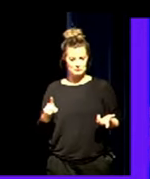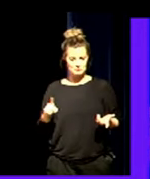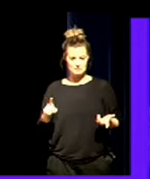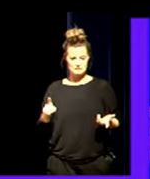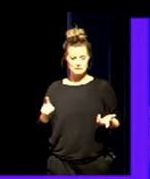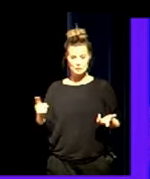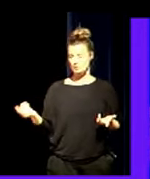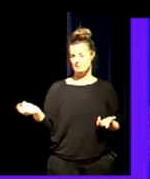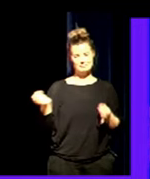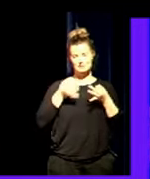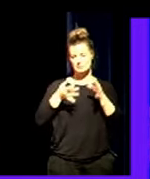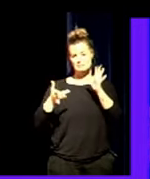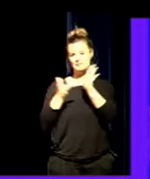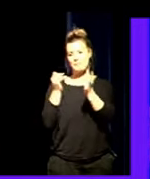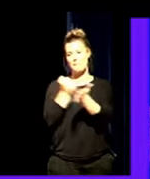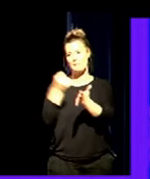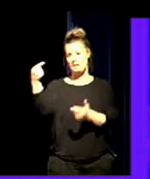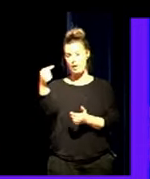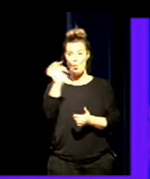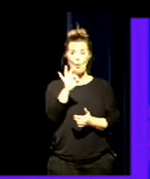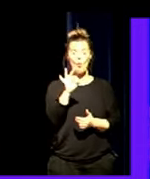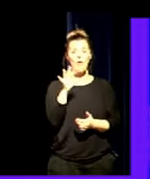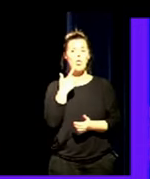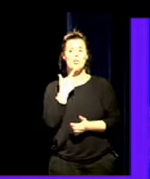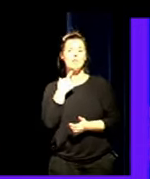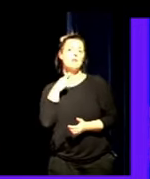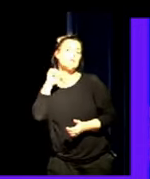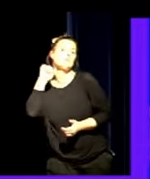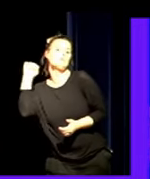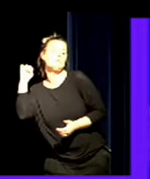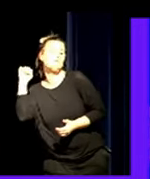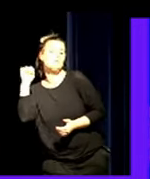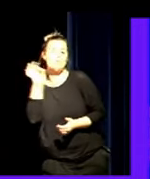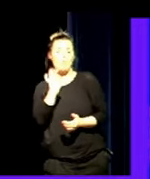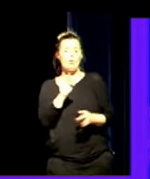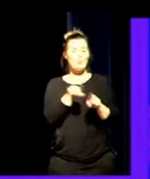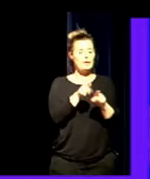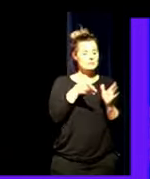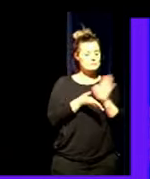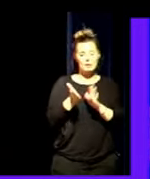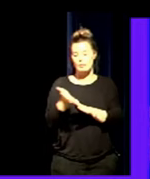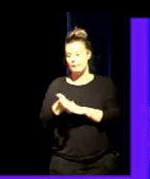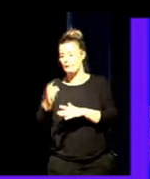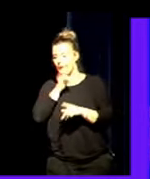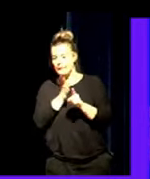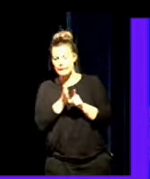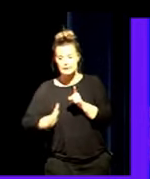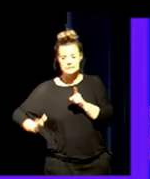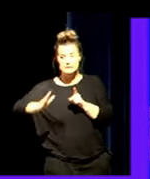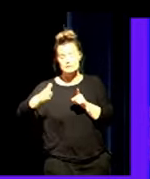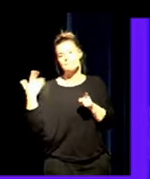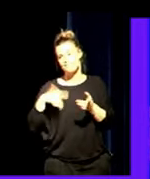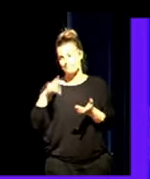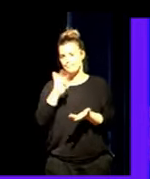Super negatibo. Edo adiziba, edo okerrerantzioa tengarela, edo... Eta daukagu, ez da,